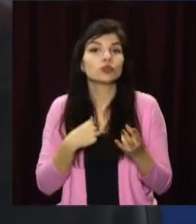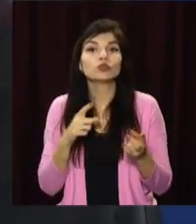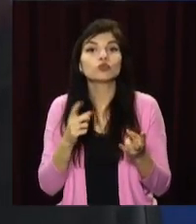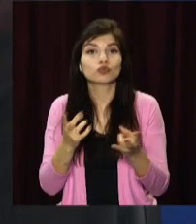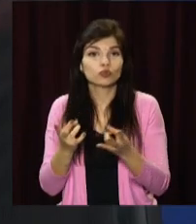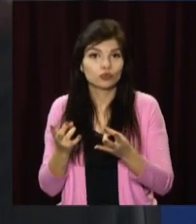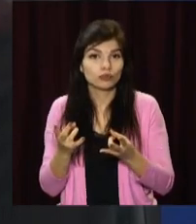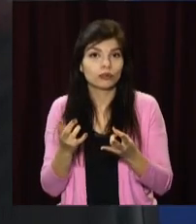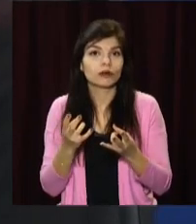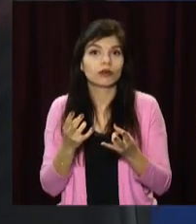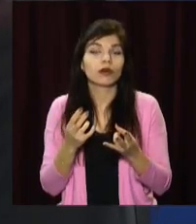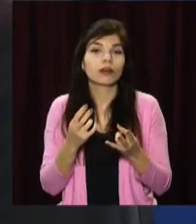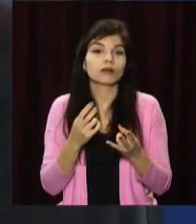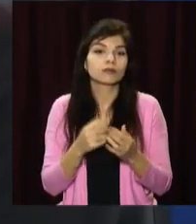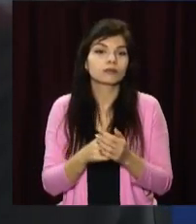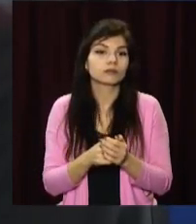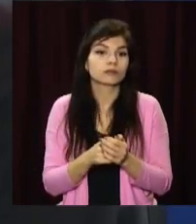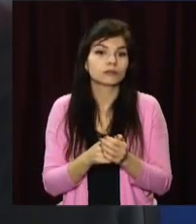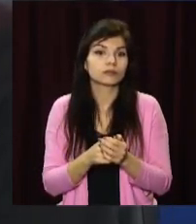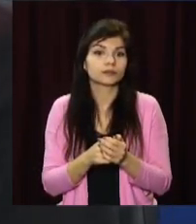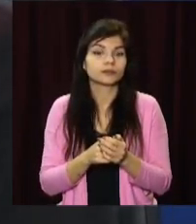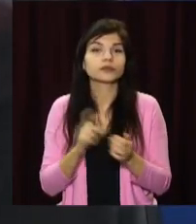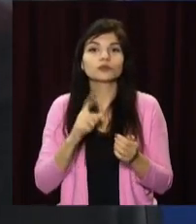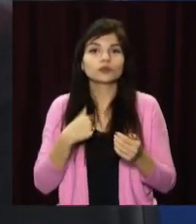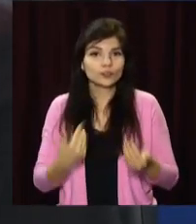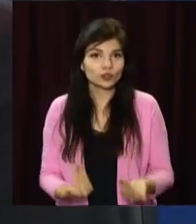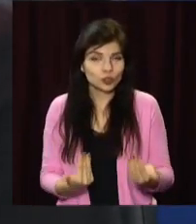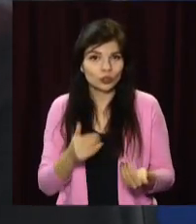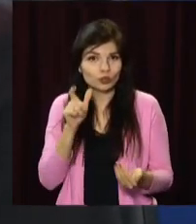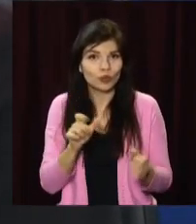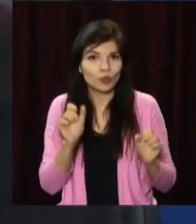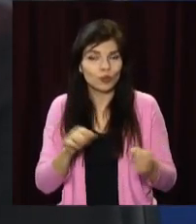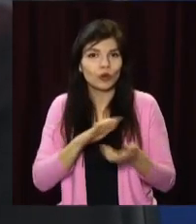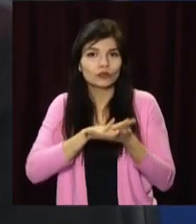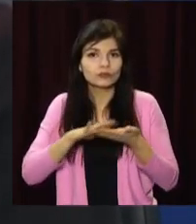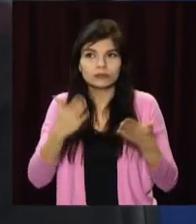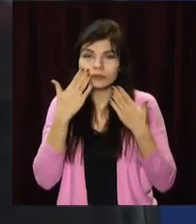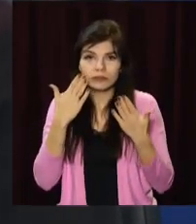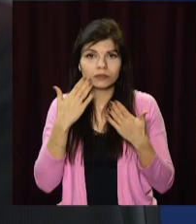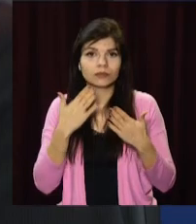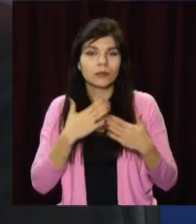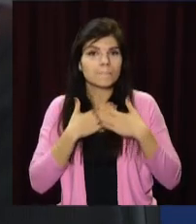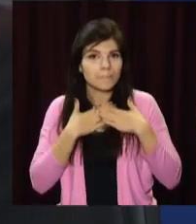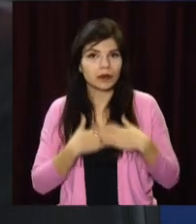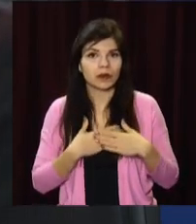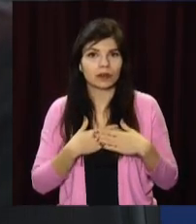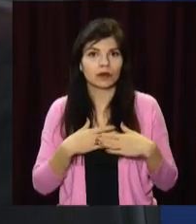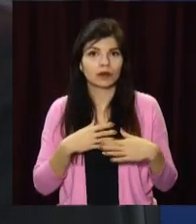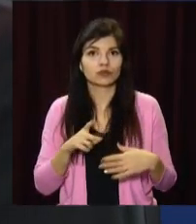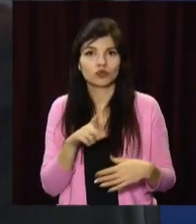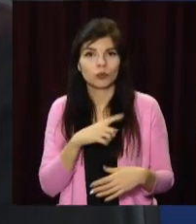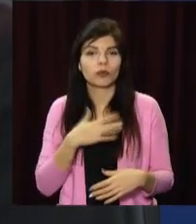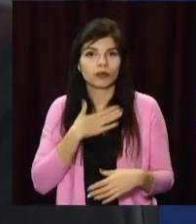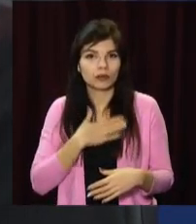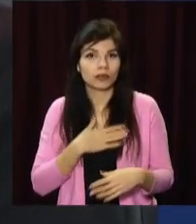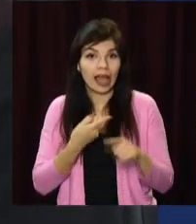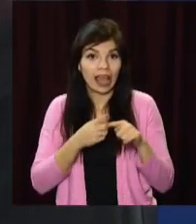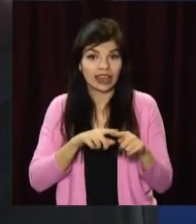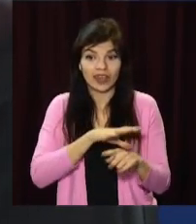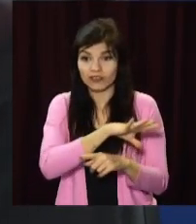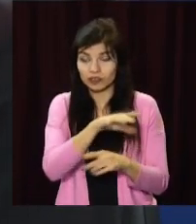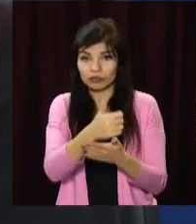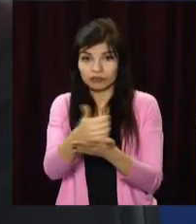потреби, об'єктивні абсолютно потреби у природних ресурсах, у чистому середовищі, у сприятливих